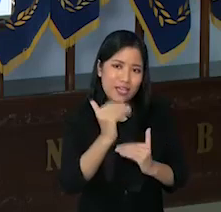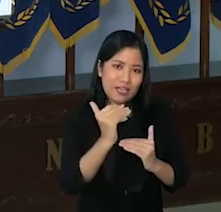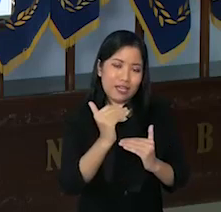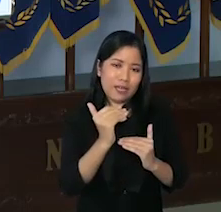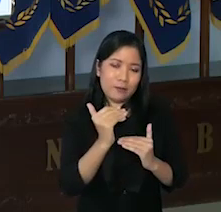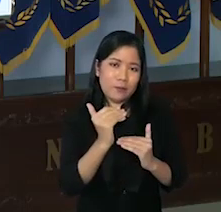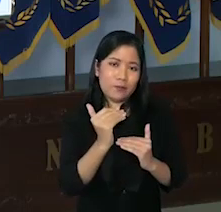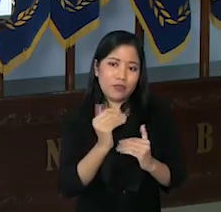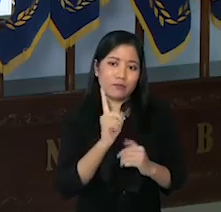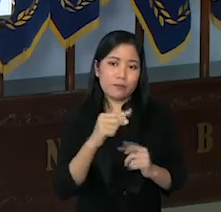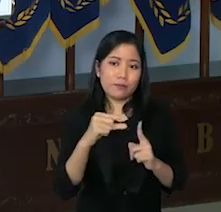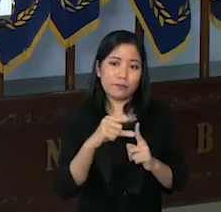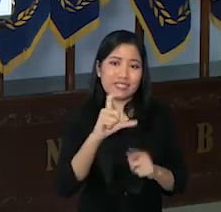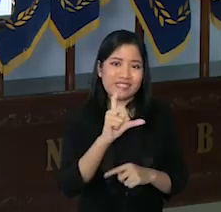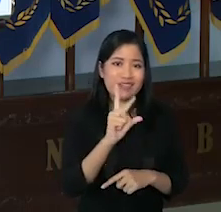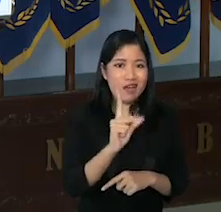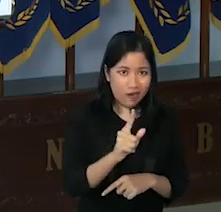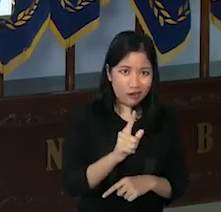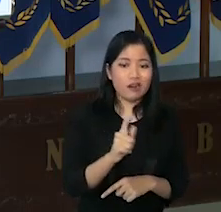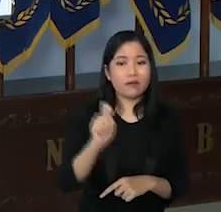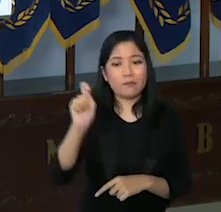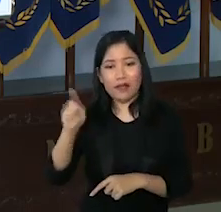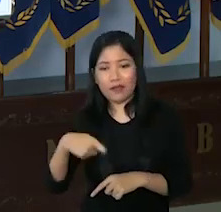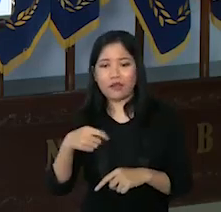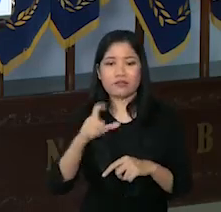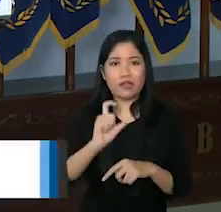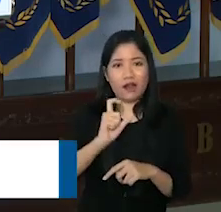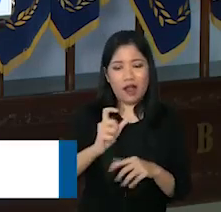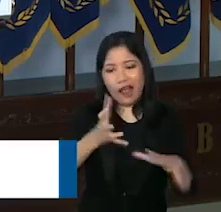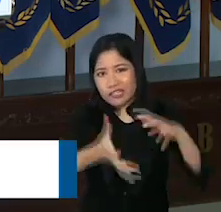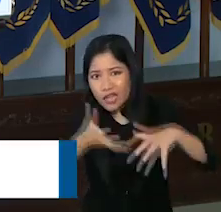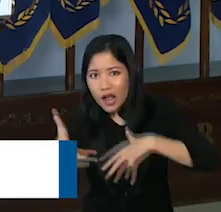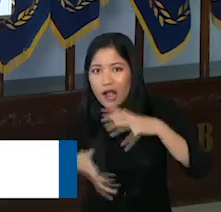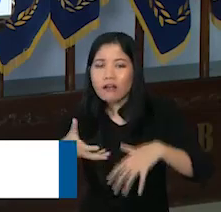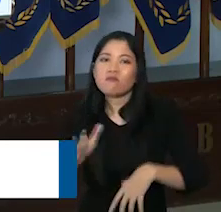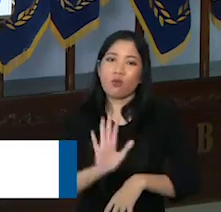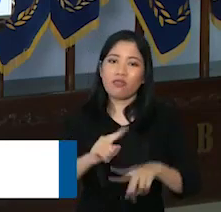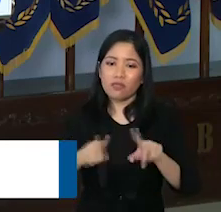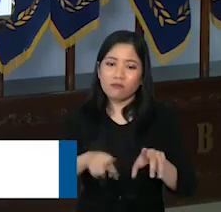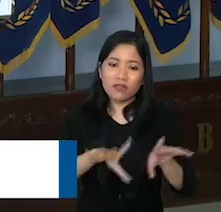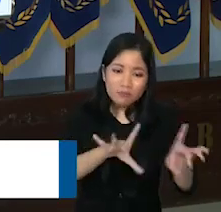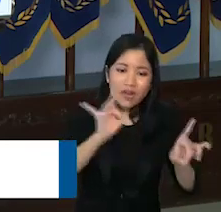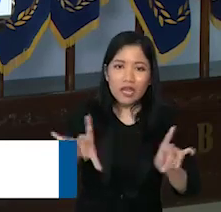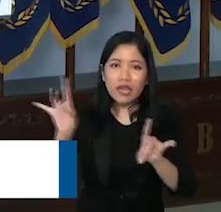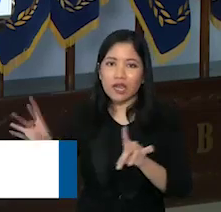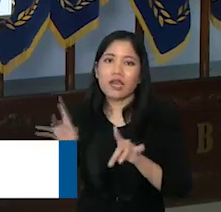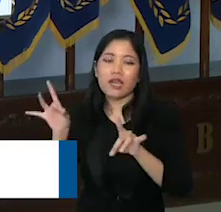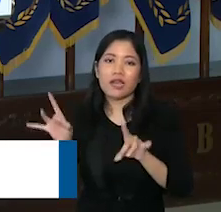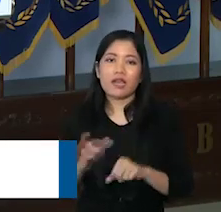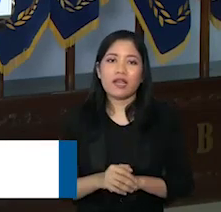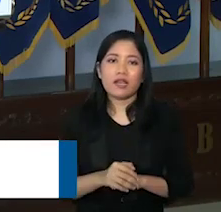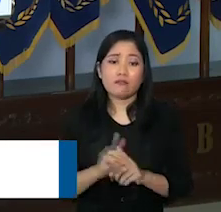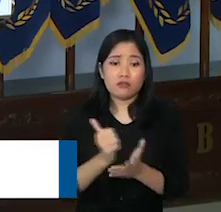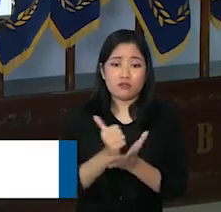PCR tidak kita lakukan dengan metode acak tetapi terpilih dan